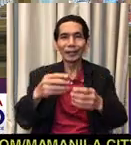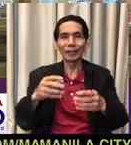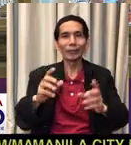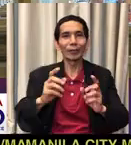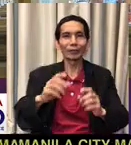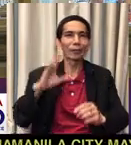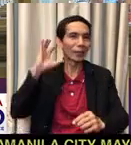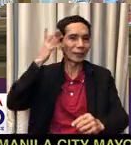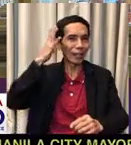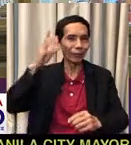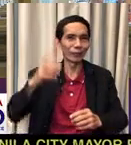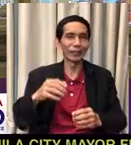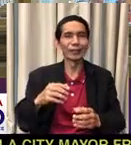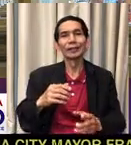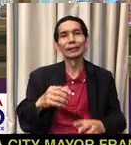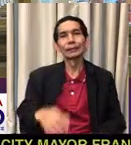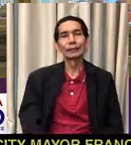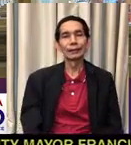talipandas.